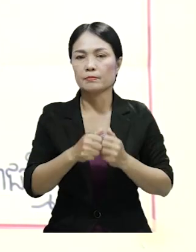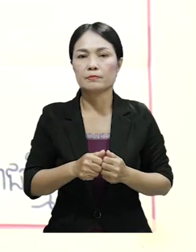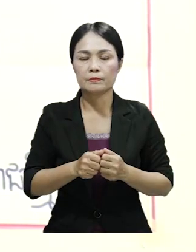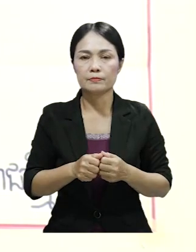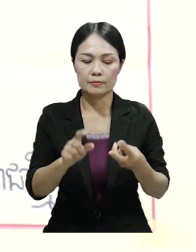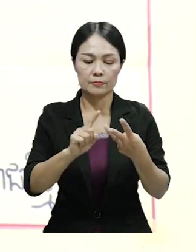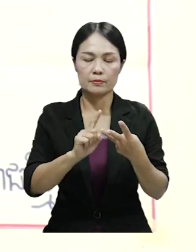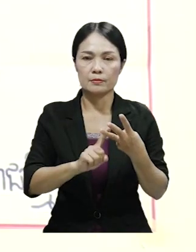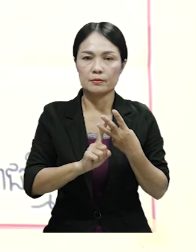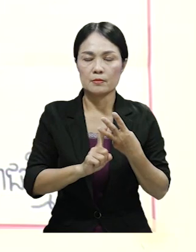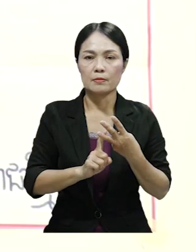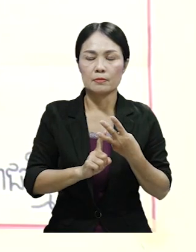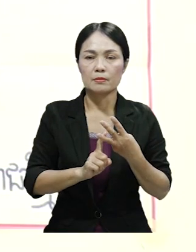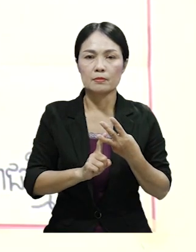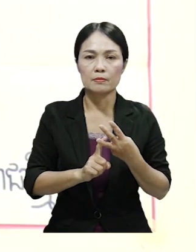គោះខាងមុខទី 3